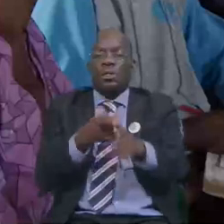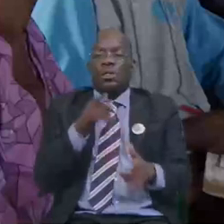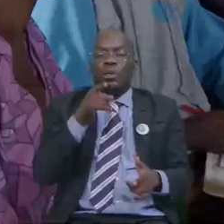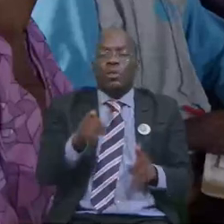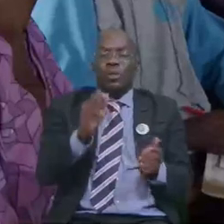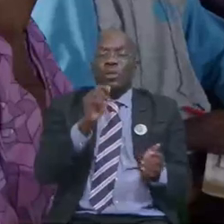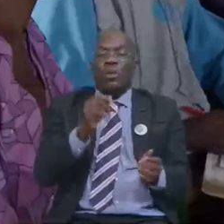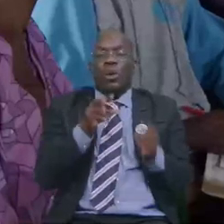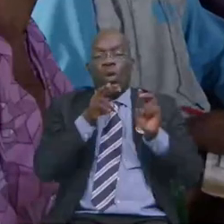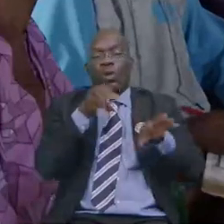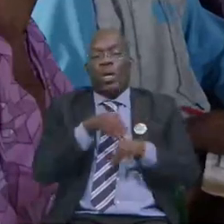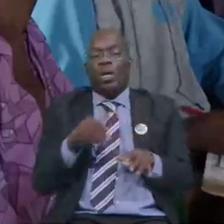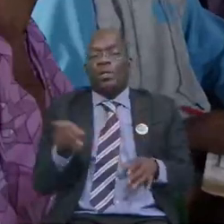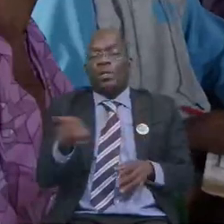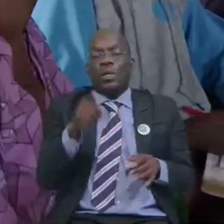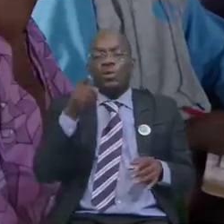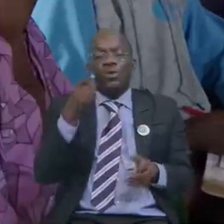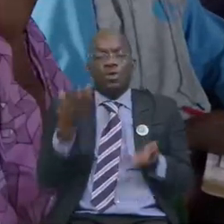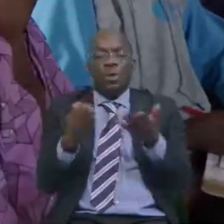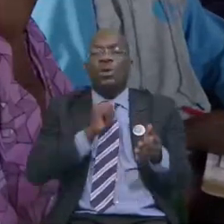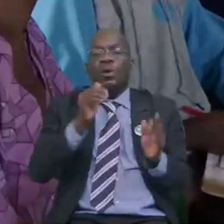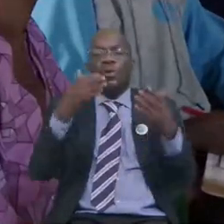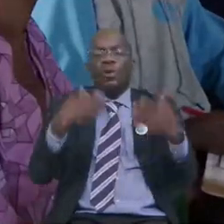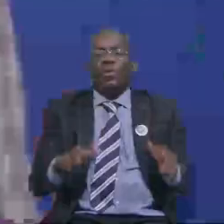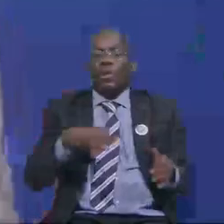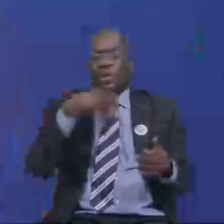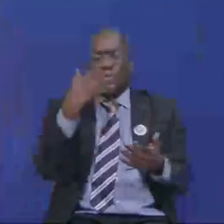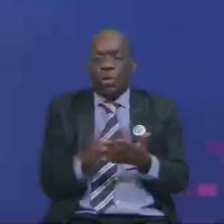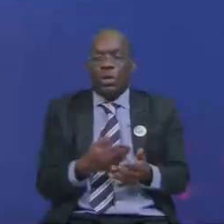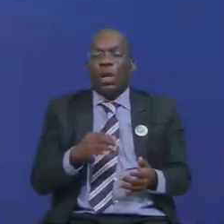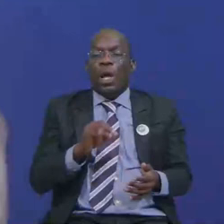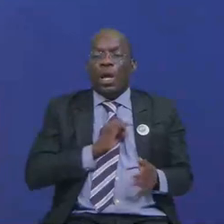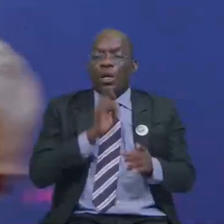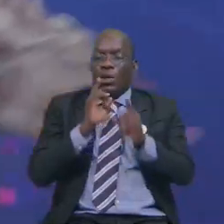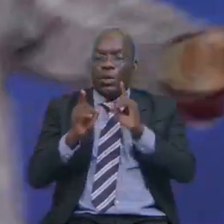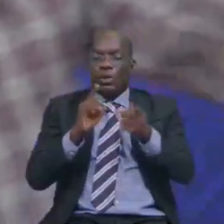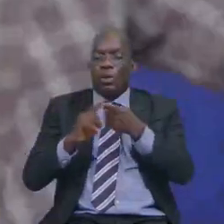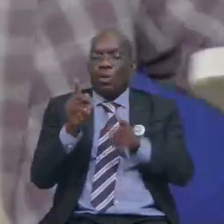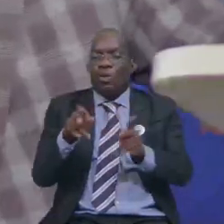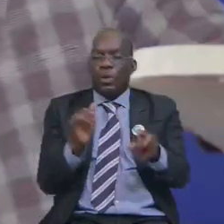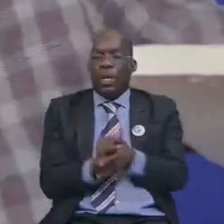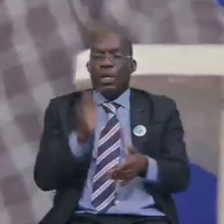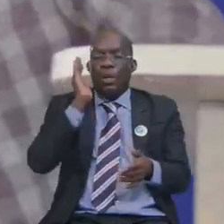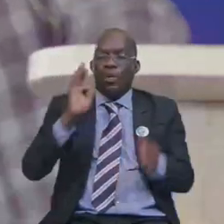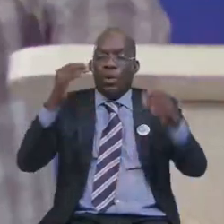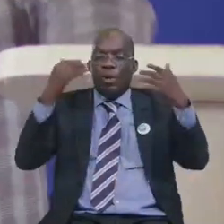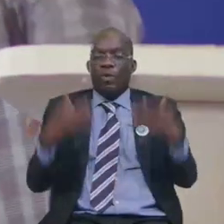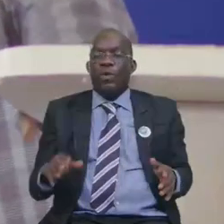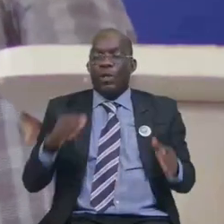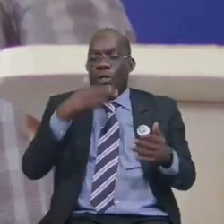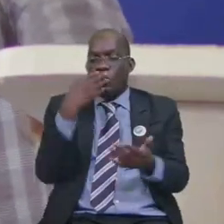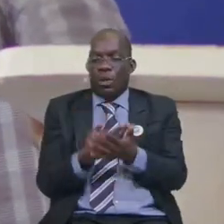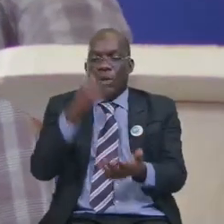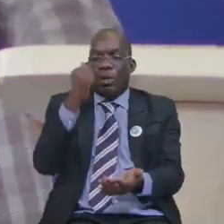foule tu ne vas pas vite bien fini mais je parle aux gens qui vont bien terminer pour cela donc tu dois